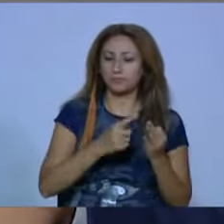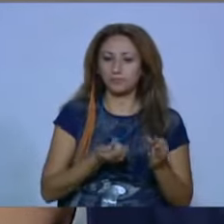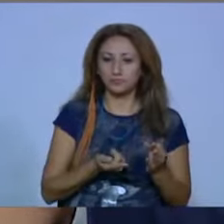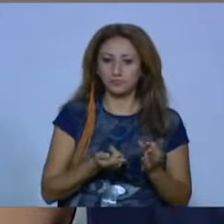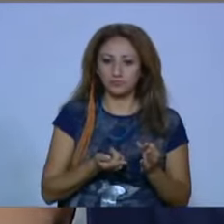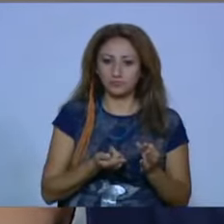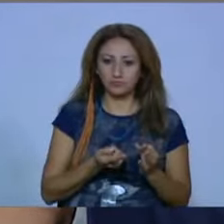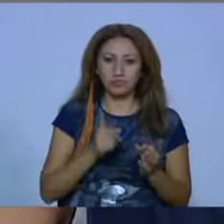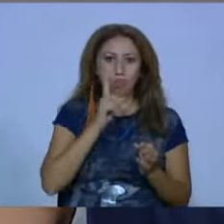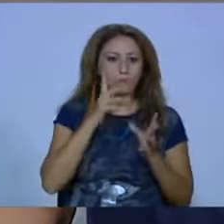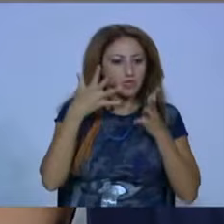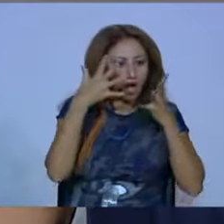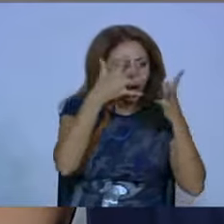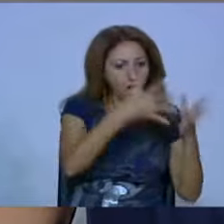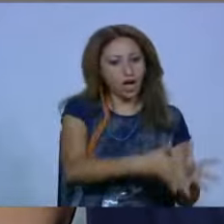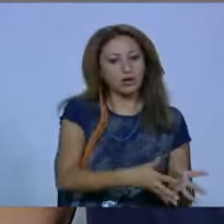على عملته فيه.